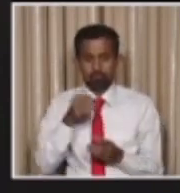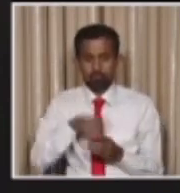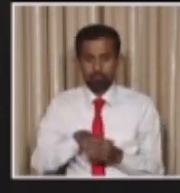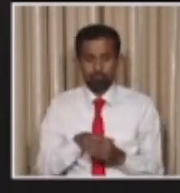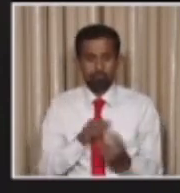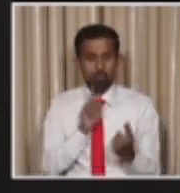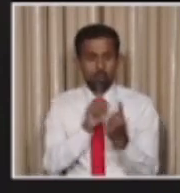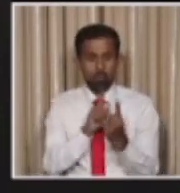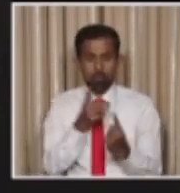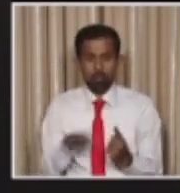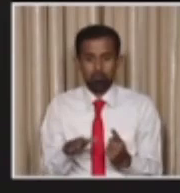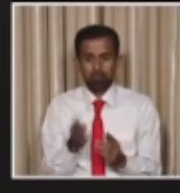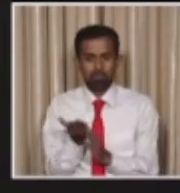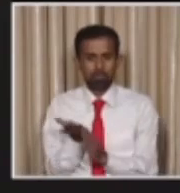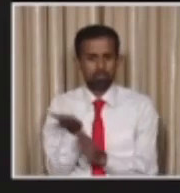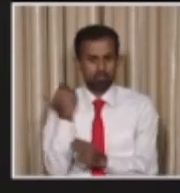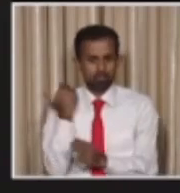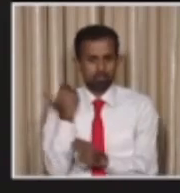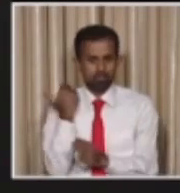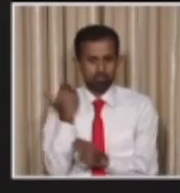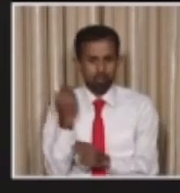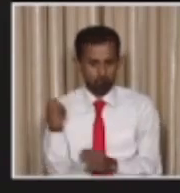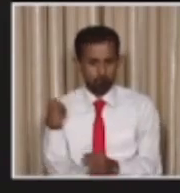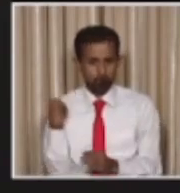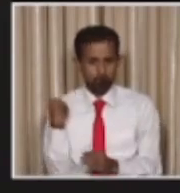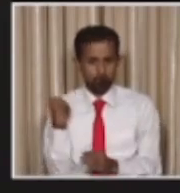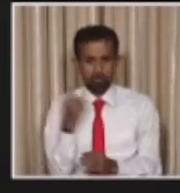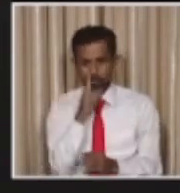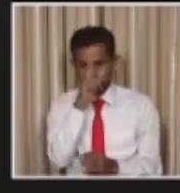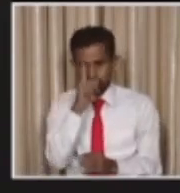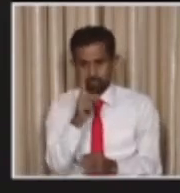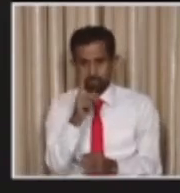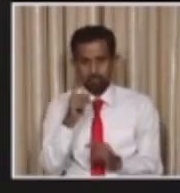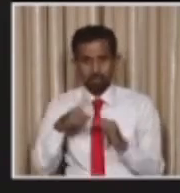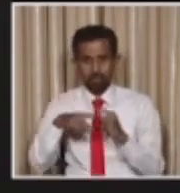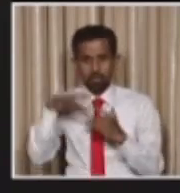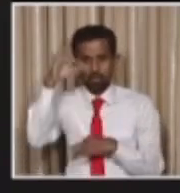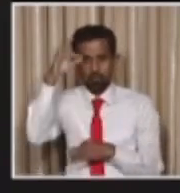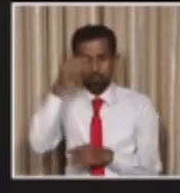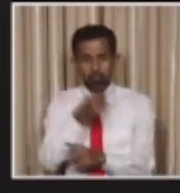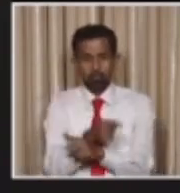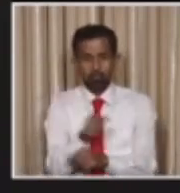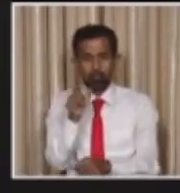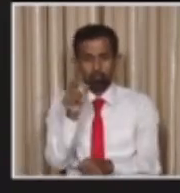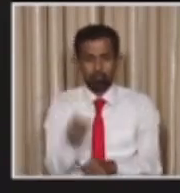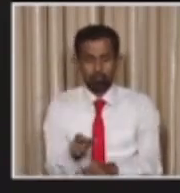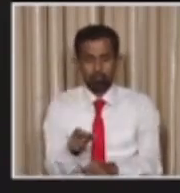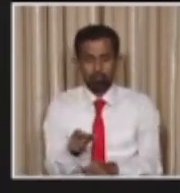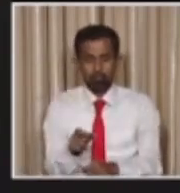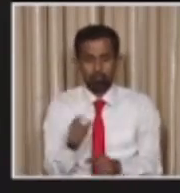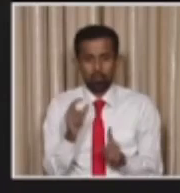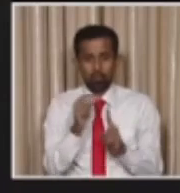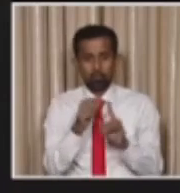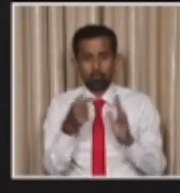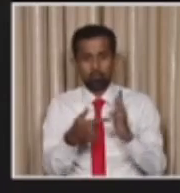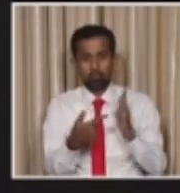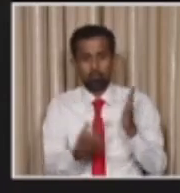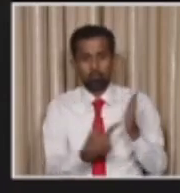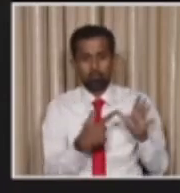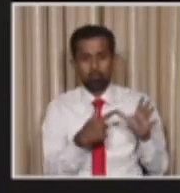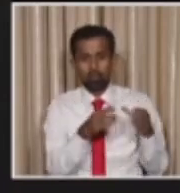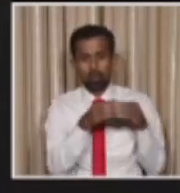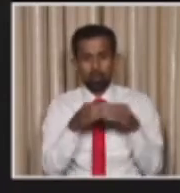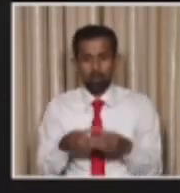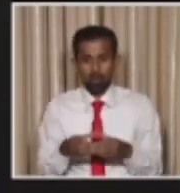හම්බුණා ගිය සතියේ මේ සතියේ මුල විශ්වවිද්‍යාල ආචාර්යවරු පූටායකේ ඒ කණ්ඩායම